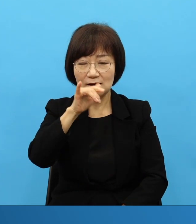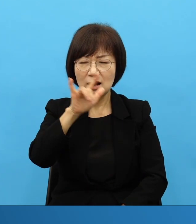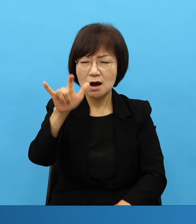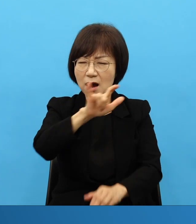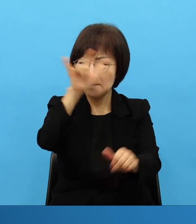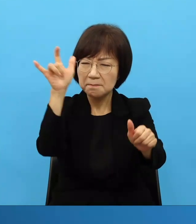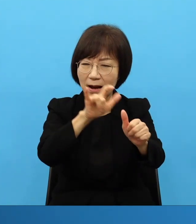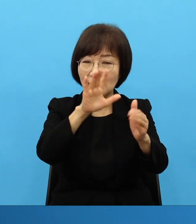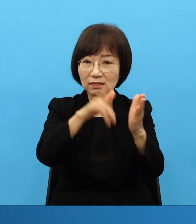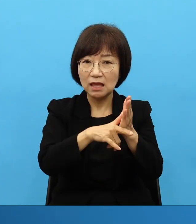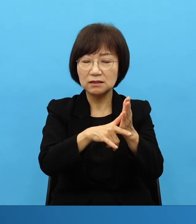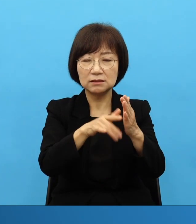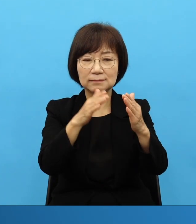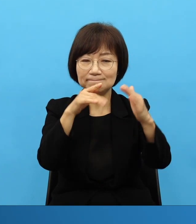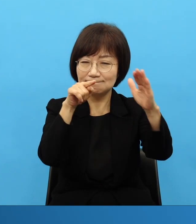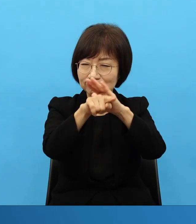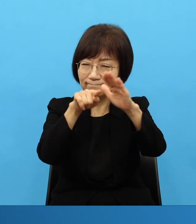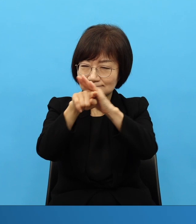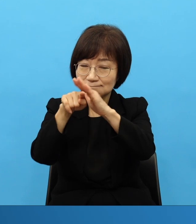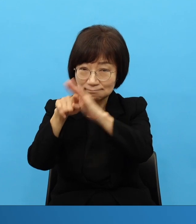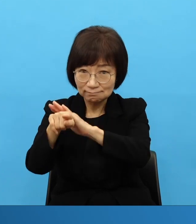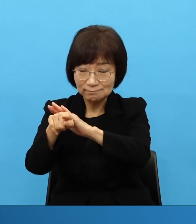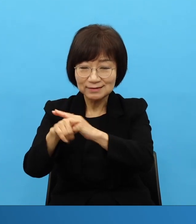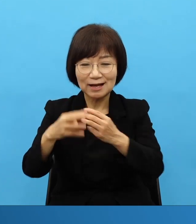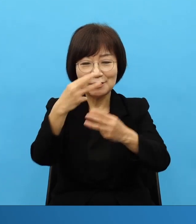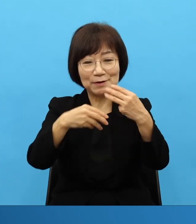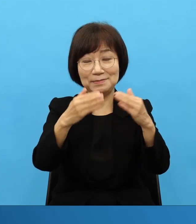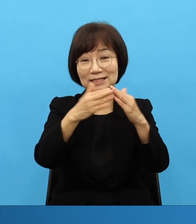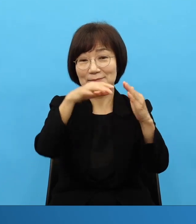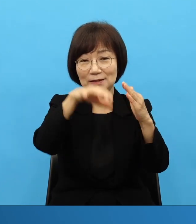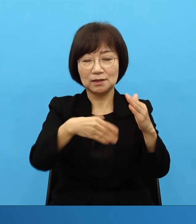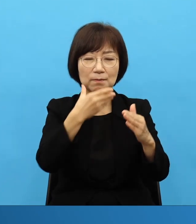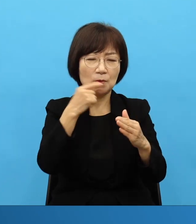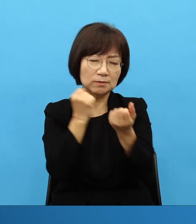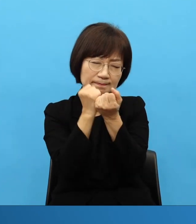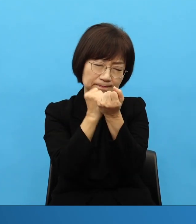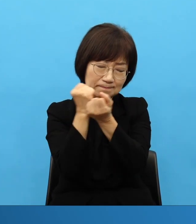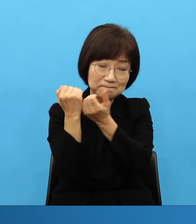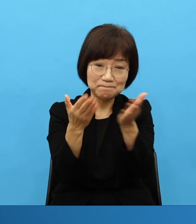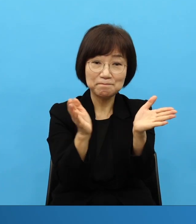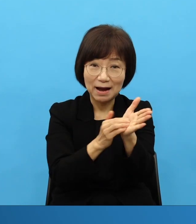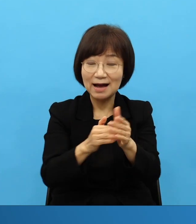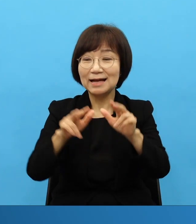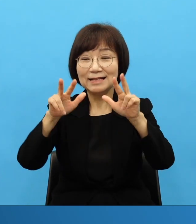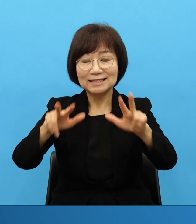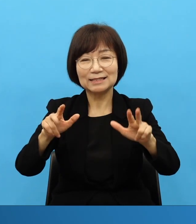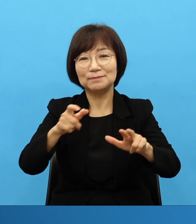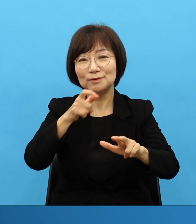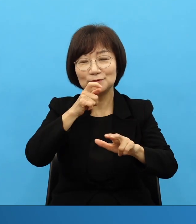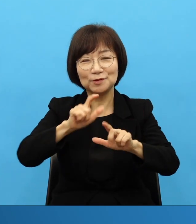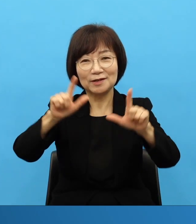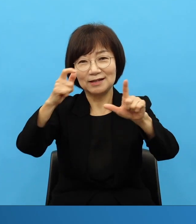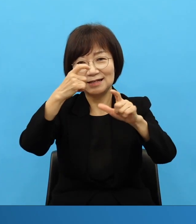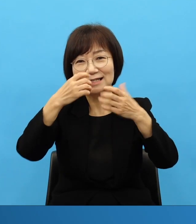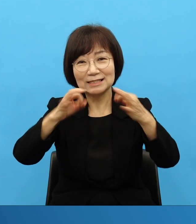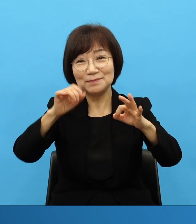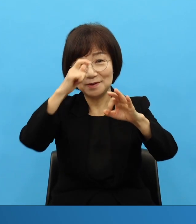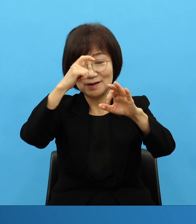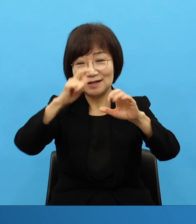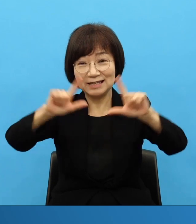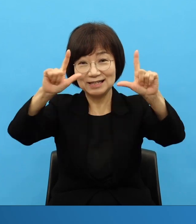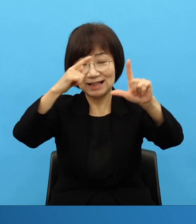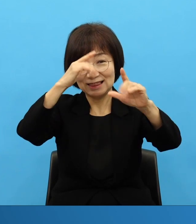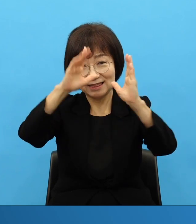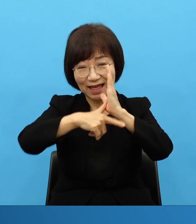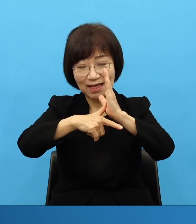찾아가는 RUTC로 렘넌트들의 집에서 복음이 선포되었고, 지금은 수요일과 금요일에 렘넌트들이